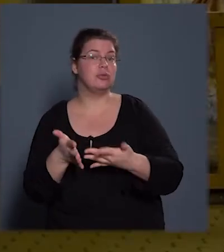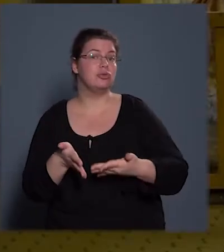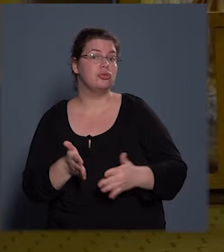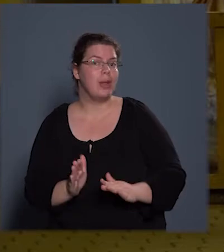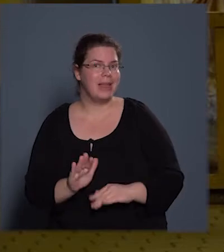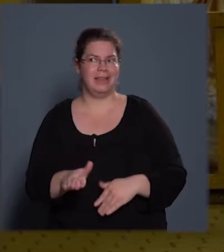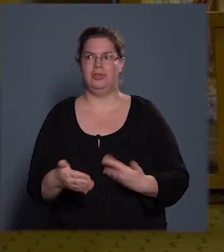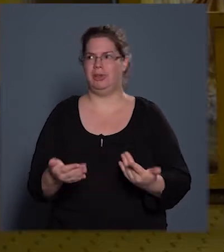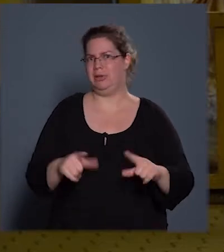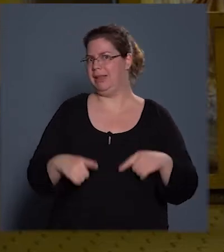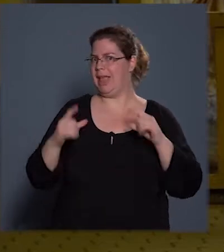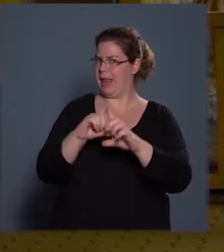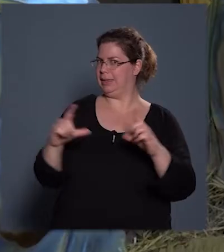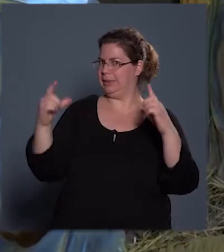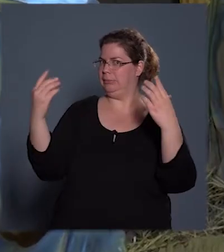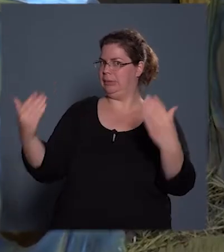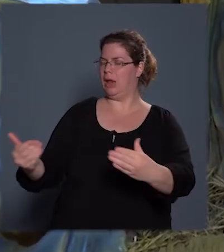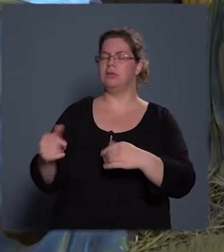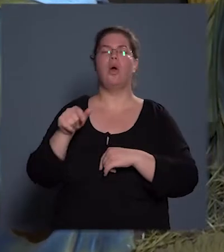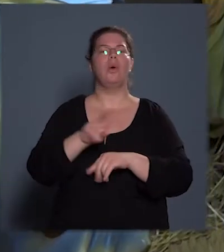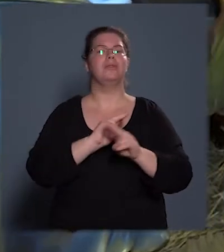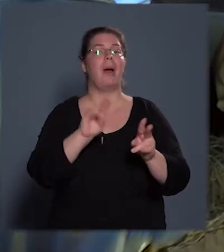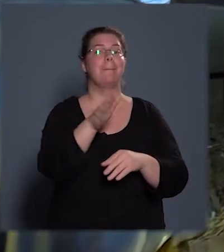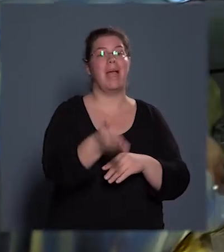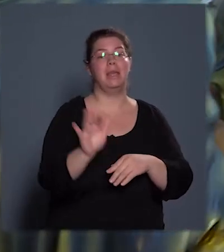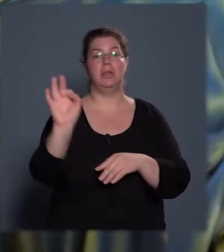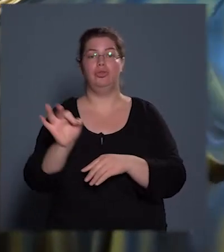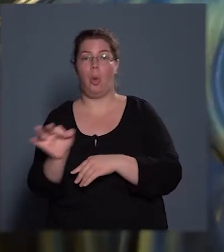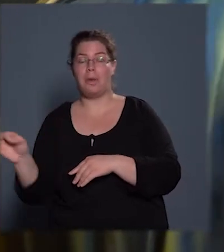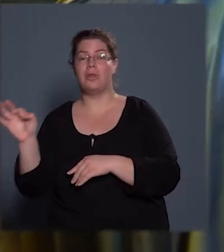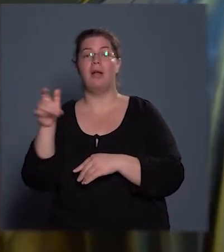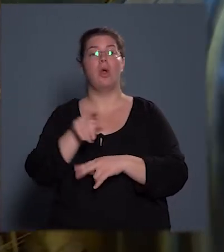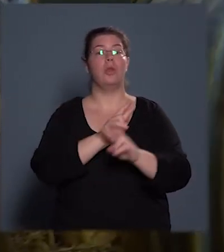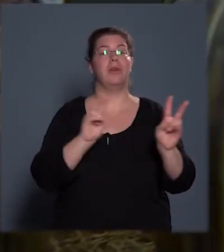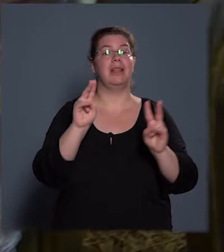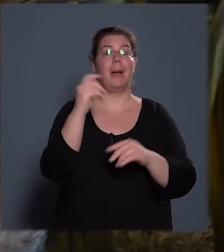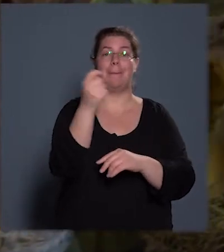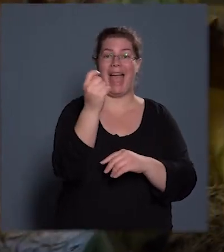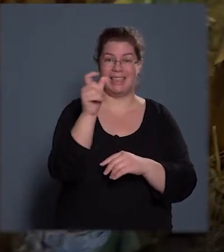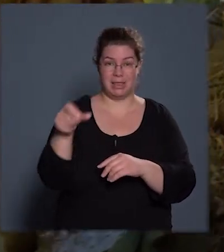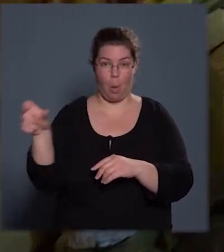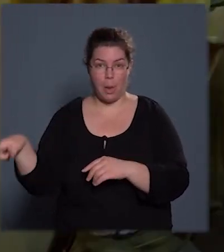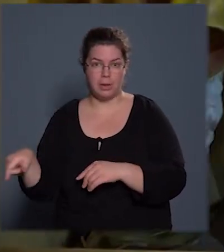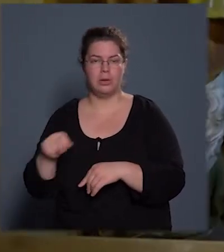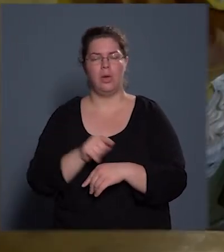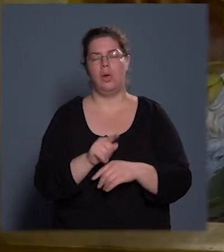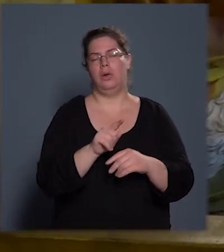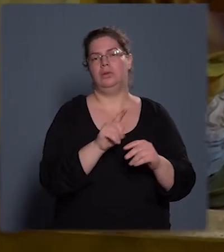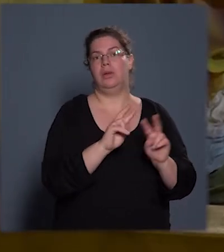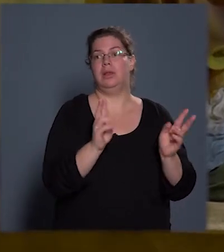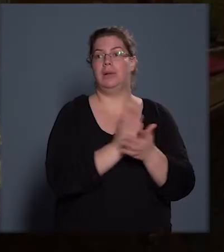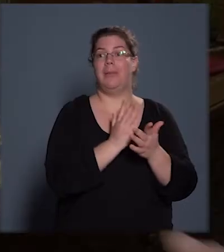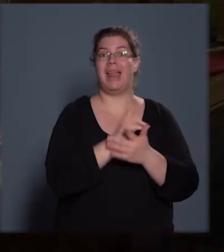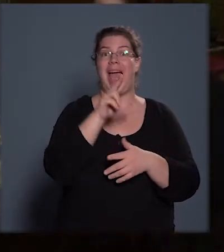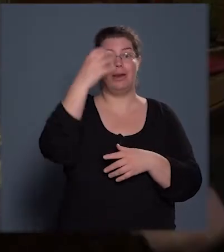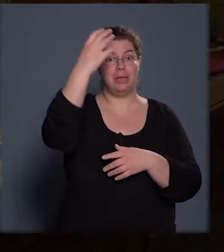egy életképszerűen. Ott van Mária és József, ott vannak a pásztorok, most odaraktuk a három királyokat